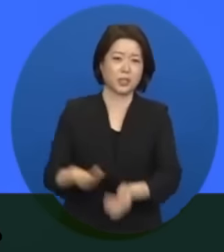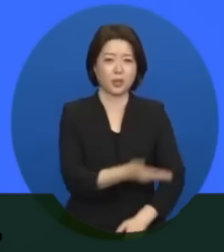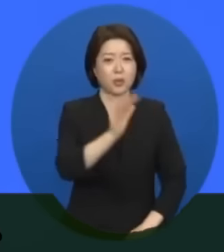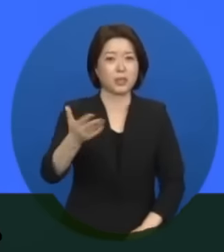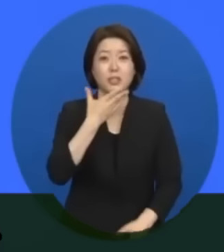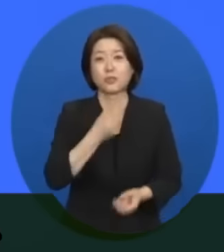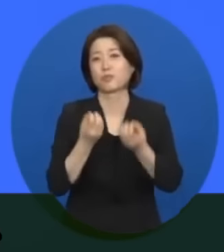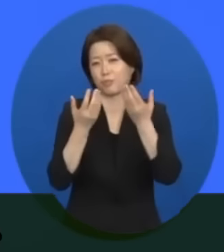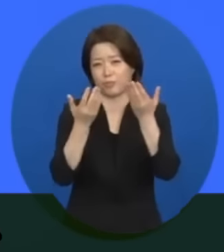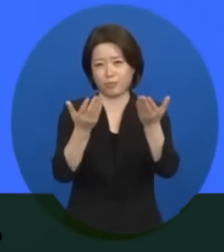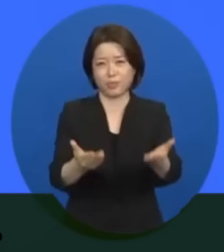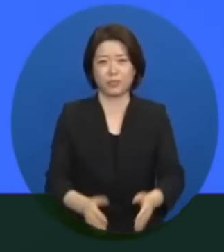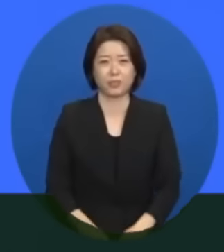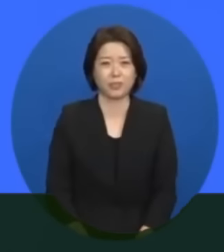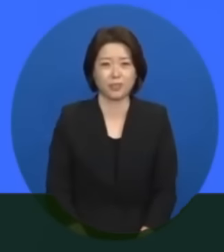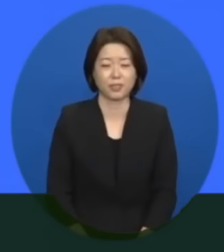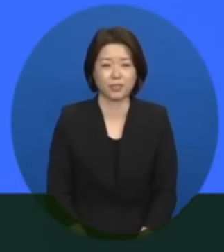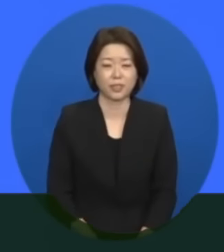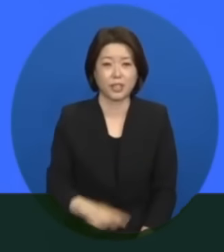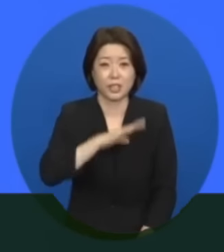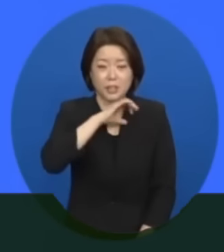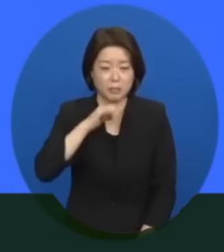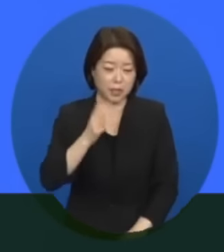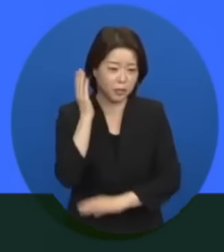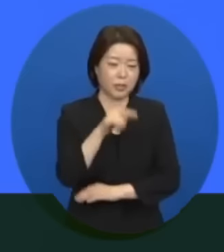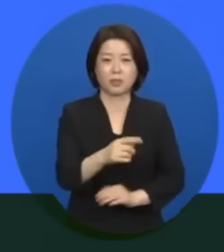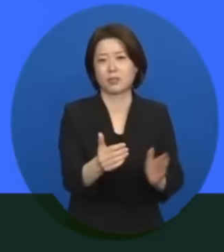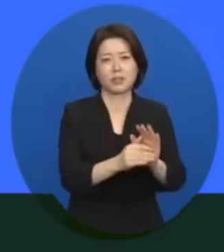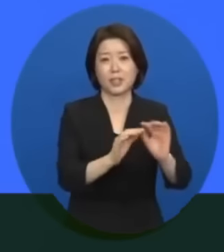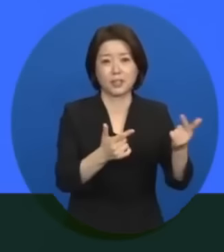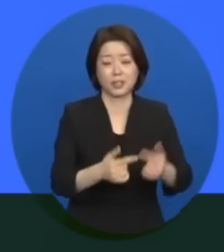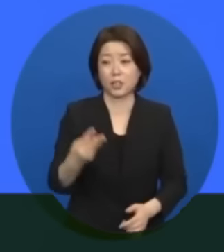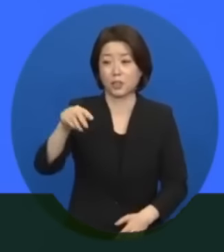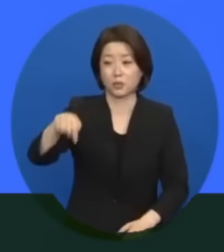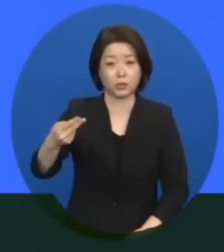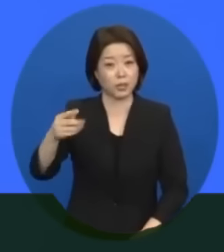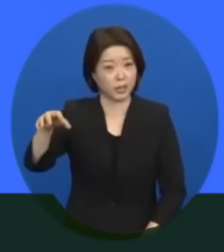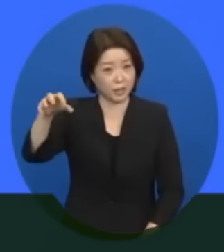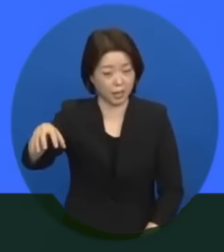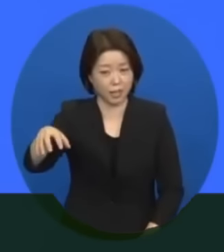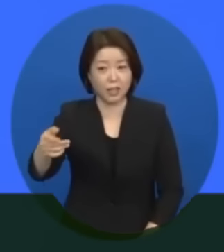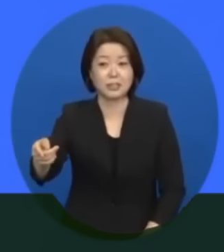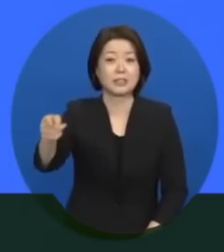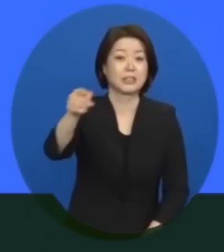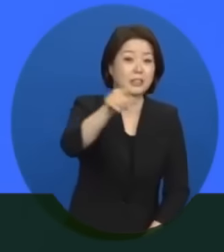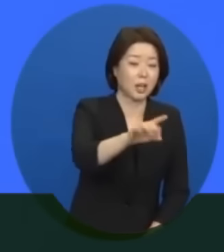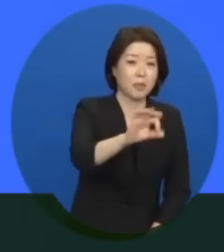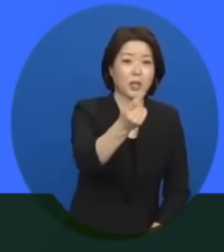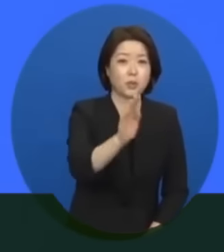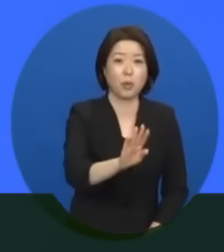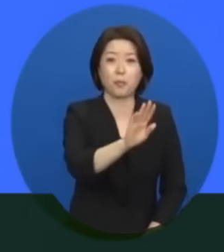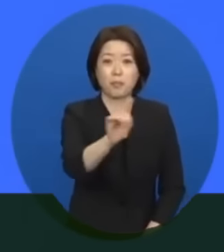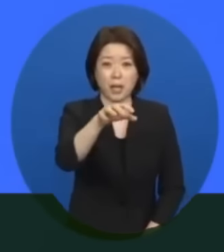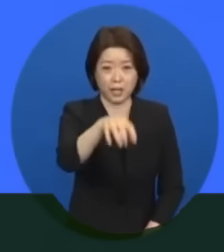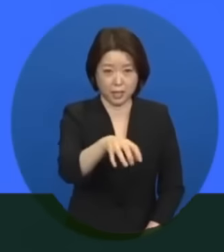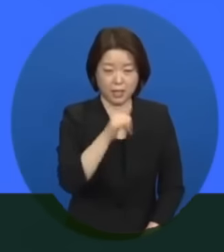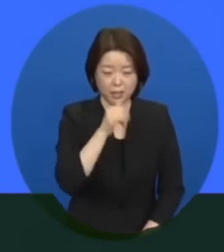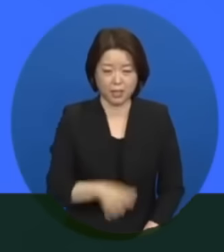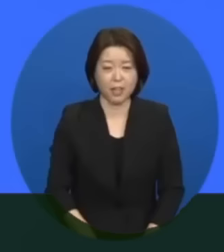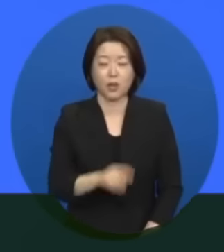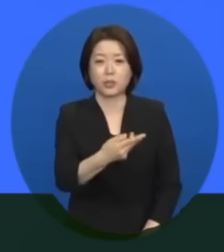축복합니다 아멘이 베드로의 이야기가 여기서 끝나지 않아요 루다에서 요바 갑니다이 요빠 있는 다비 아라는